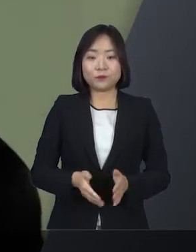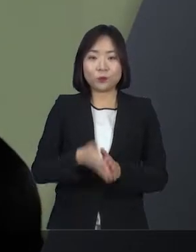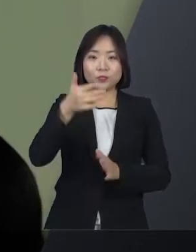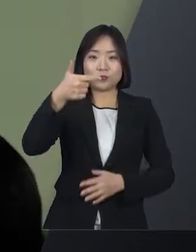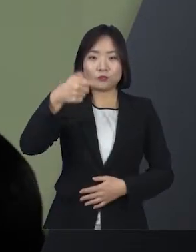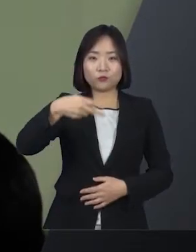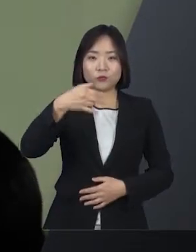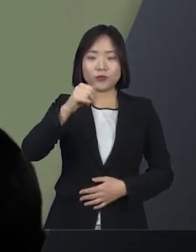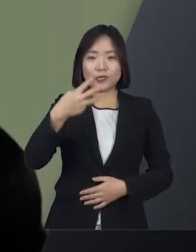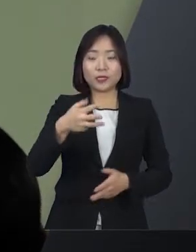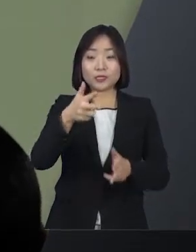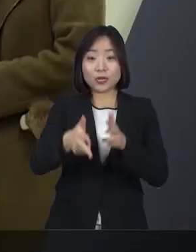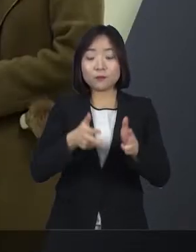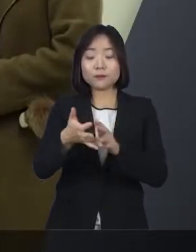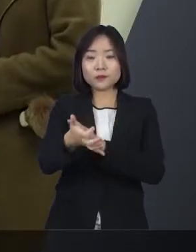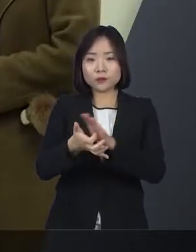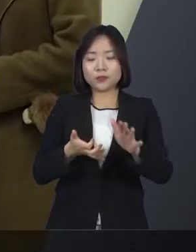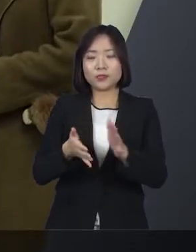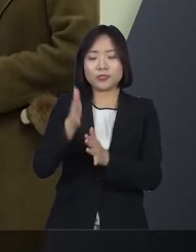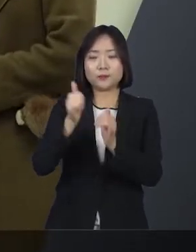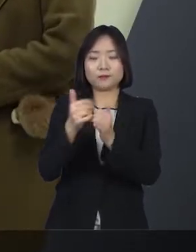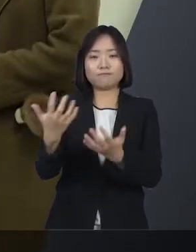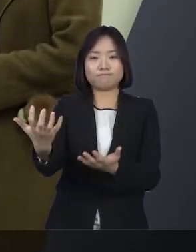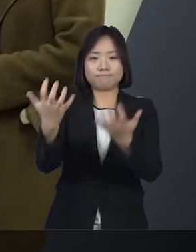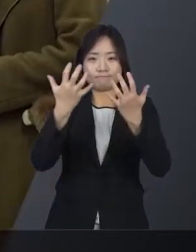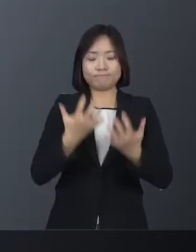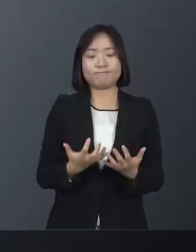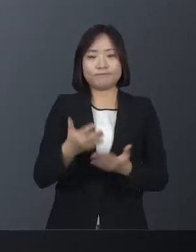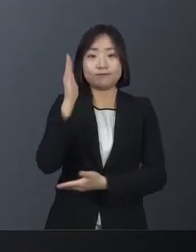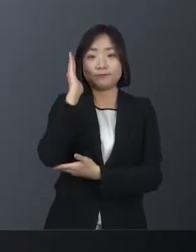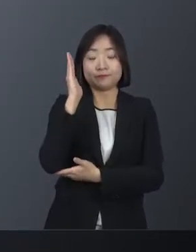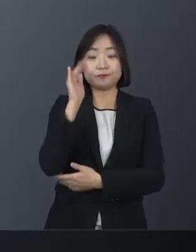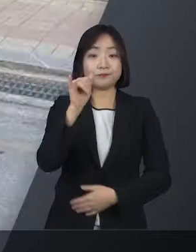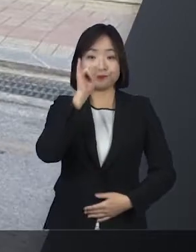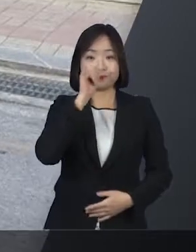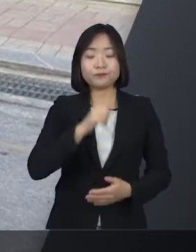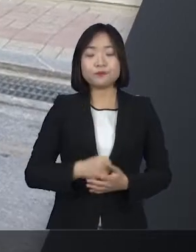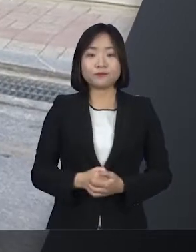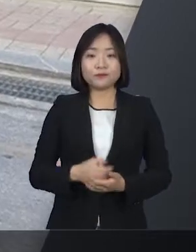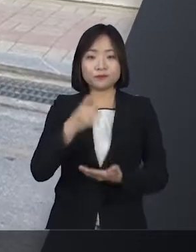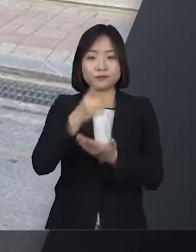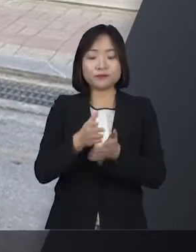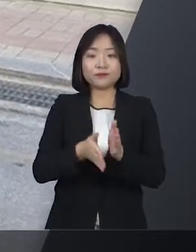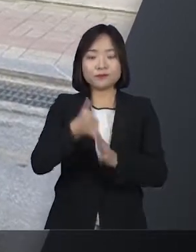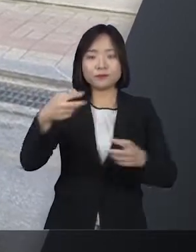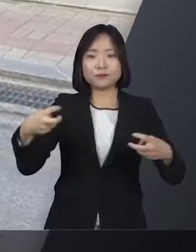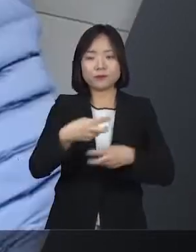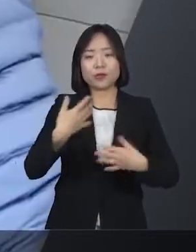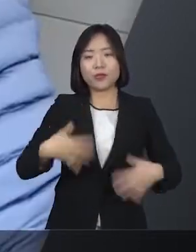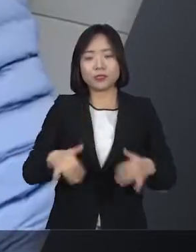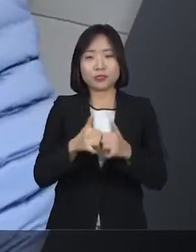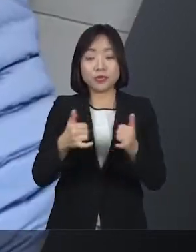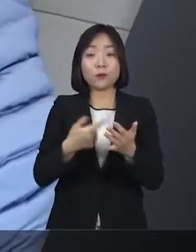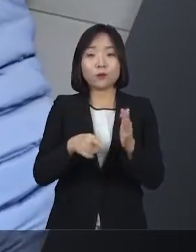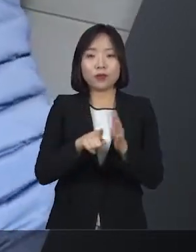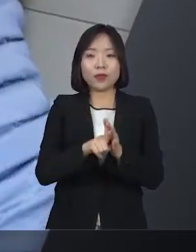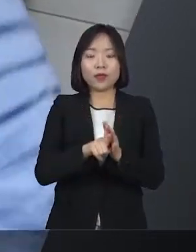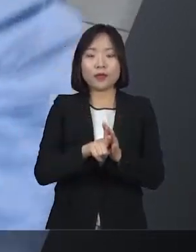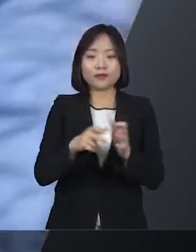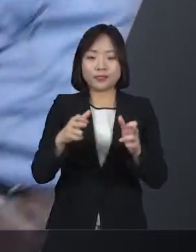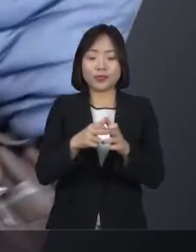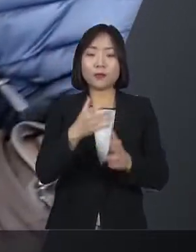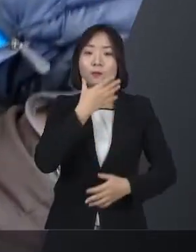도시재생 뉴딜사업 추진에 앞서 주민 공청회를 개최했습니다. 천안시가 교통약자 이동 지원을 위해